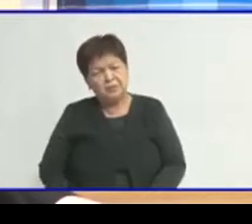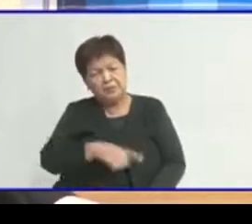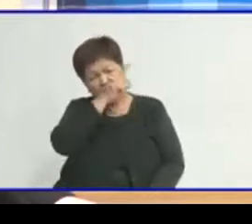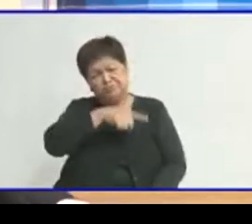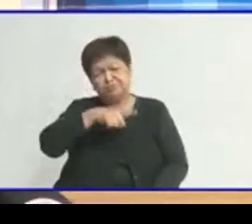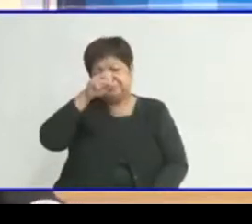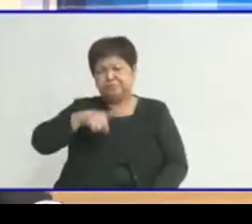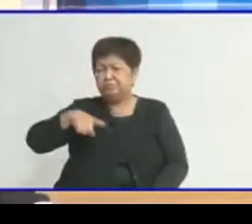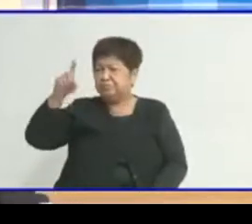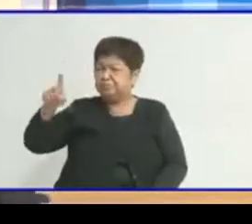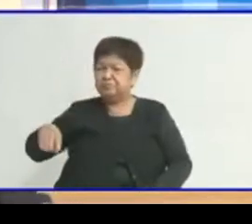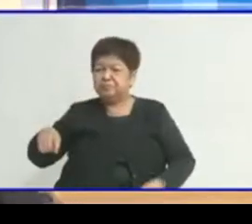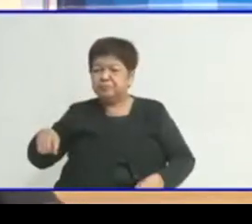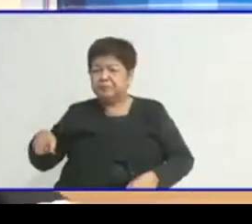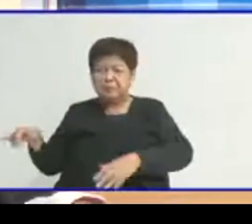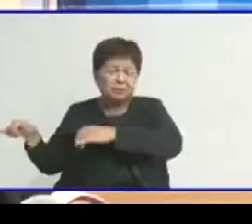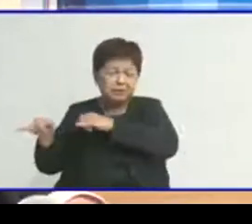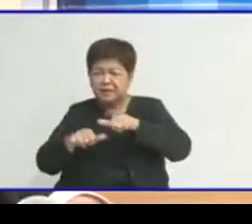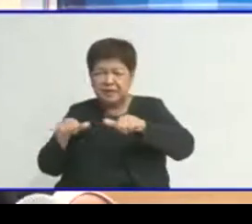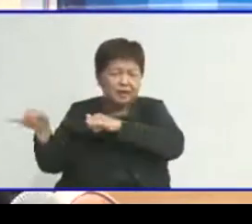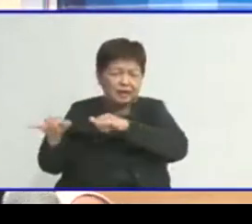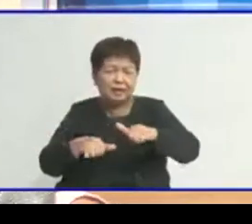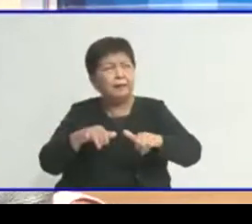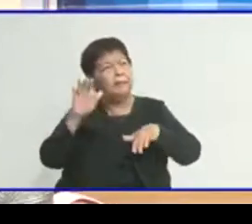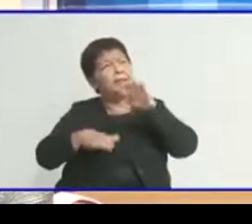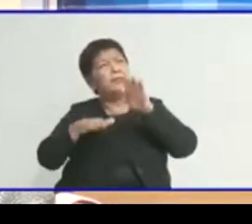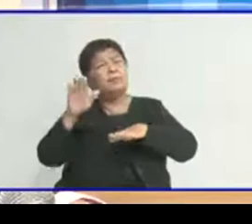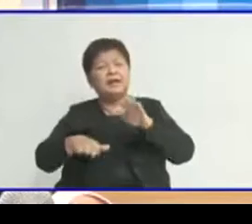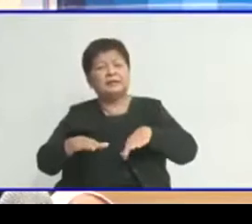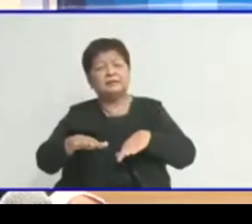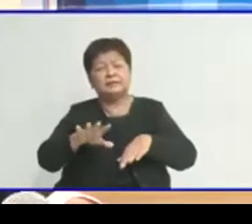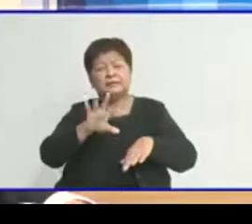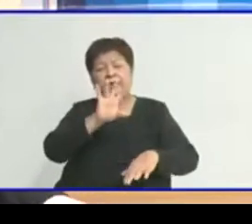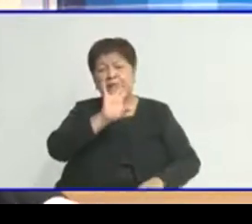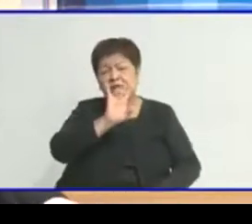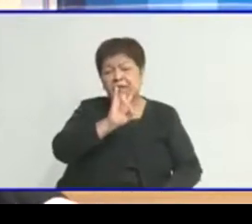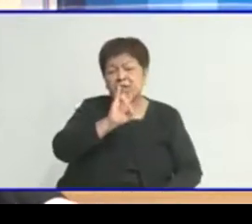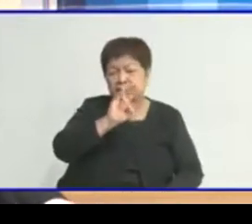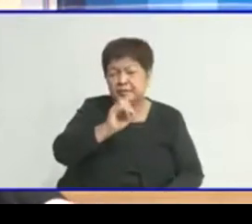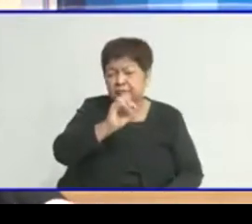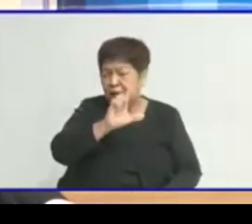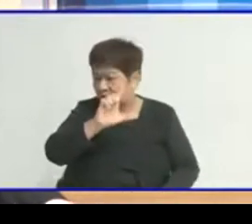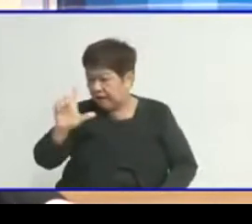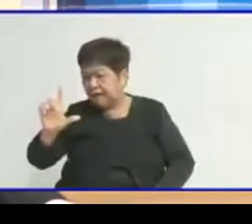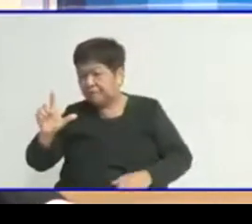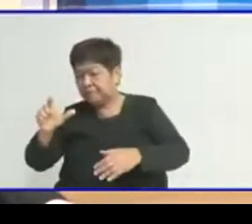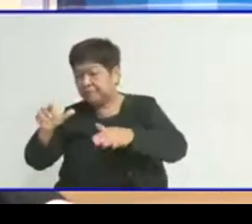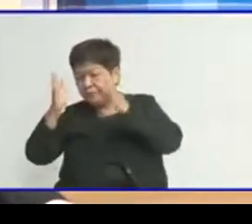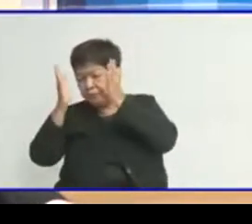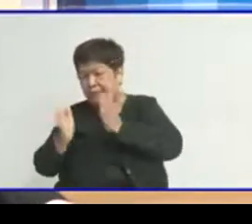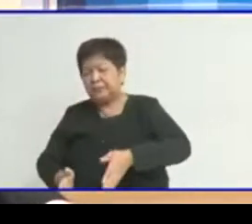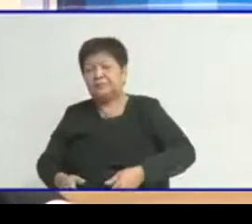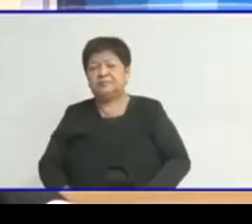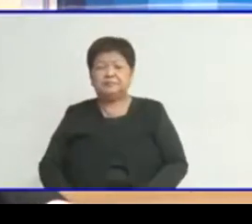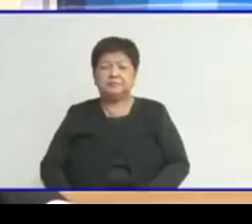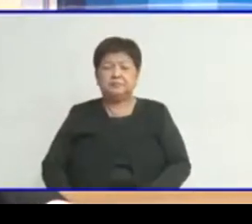ย70กว่าล้านคนทุกวันนี้นะคะมีผู้พลัดถิ่นนะคะมากมายกว่า70กว่าล้านคนทั่วโลกแต่ว่ามีเพียงน้อยกว่า 1% เท่านั้นที่ได้รับการยกเลิกการ